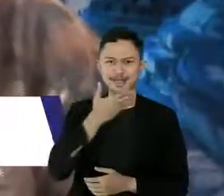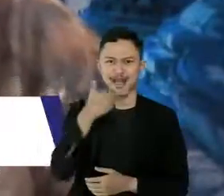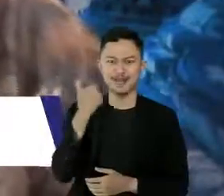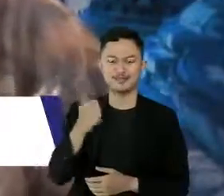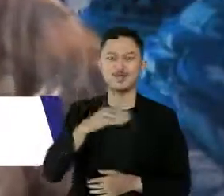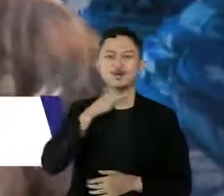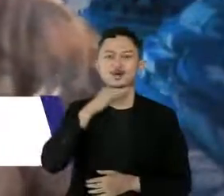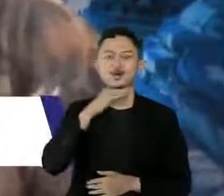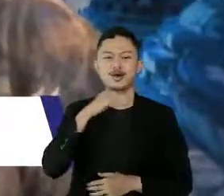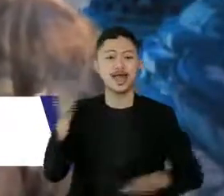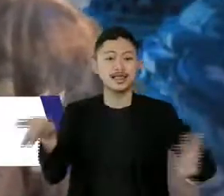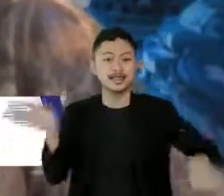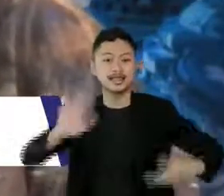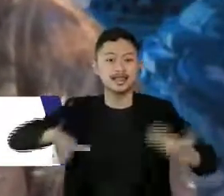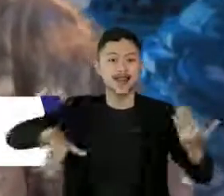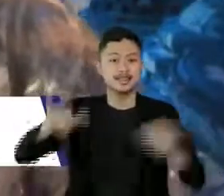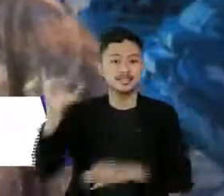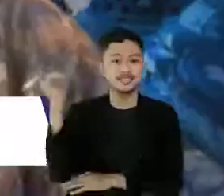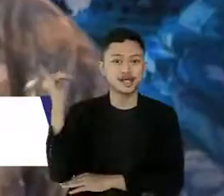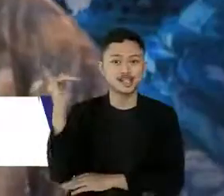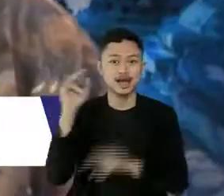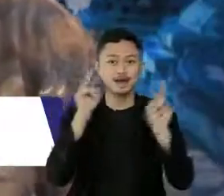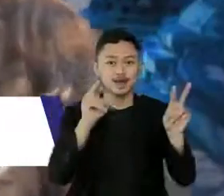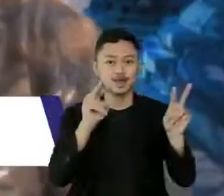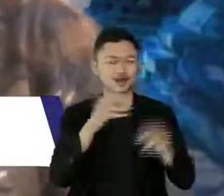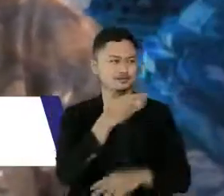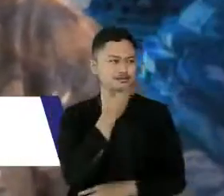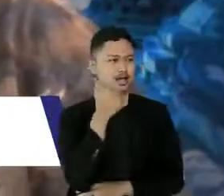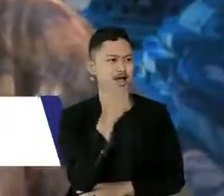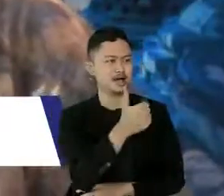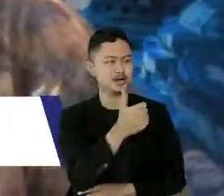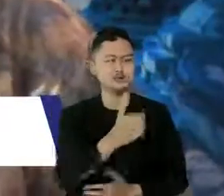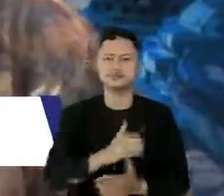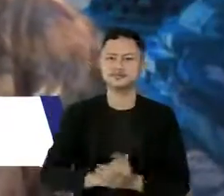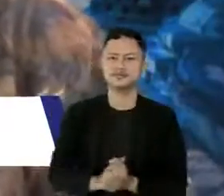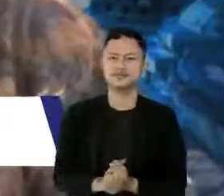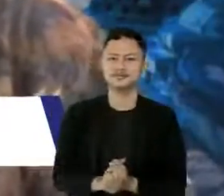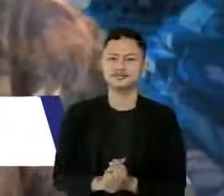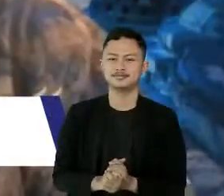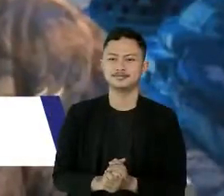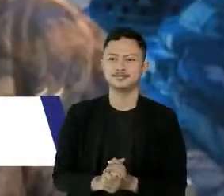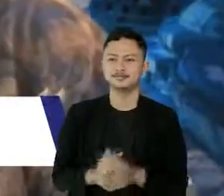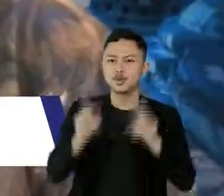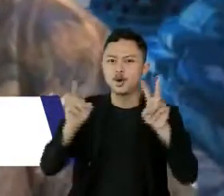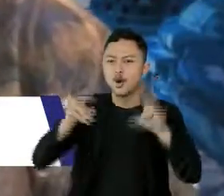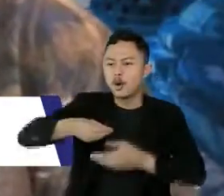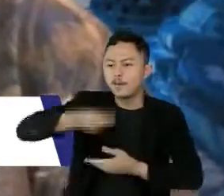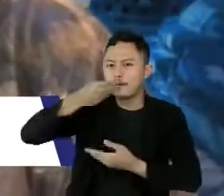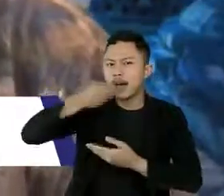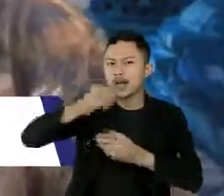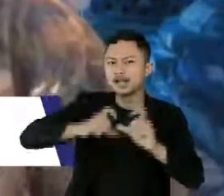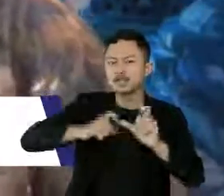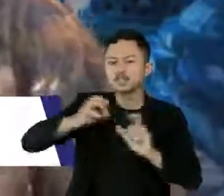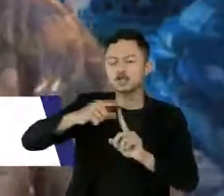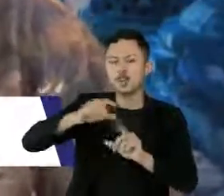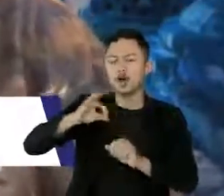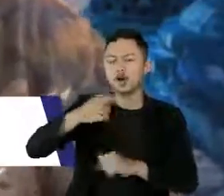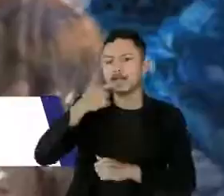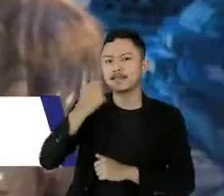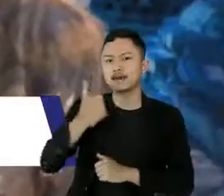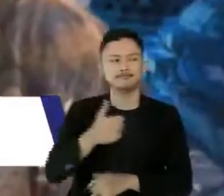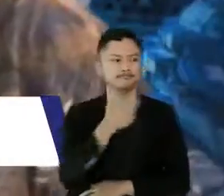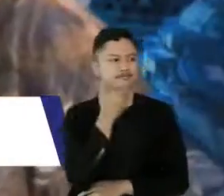Menyaksikan tari serimpi asal Yogyakarta. Cakep. Sambil menikmati soto Sokaraja.